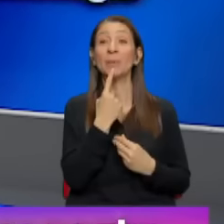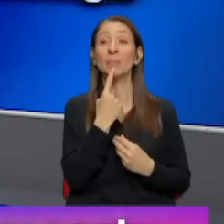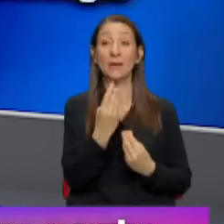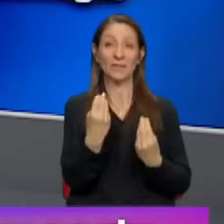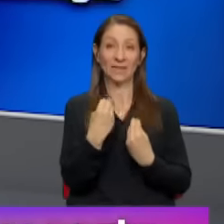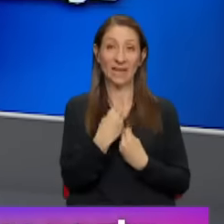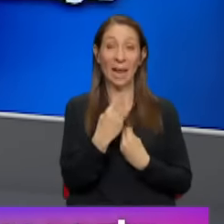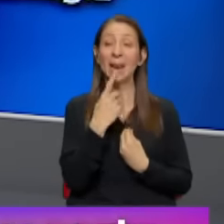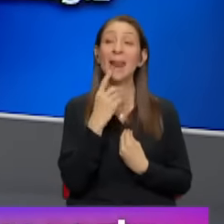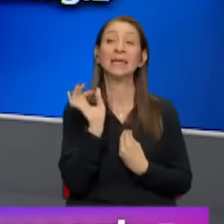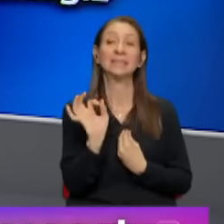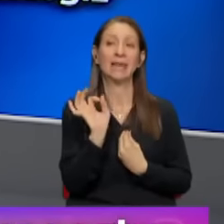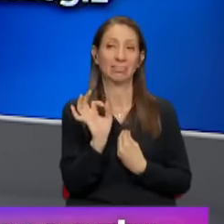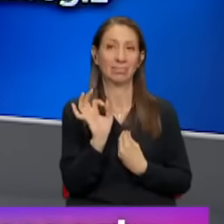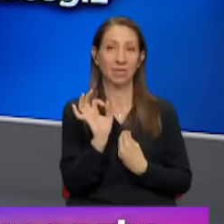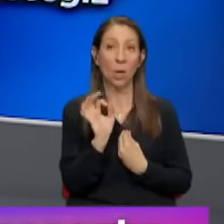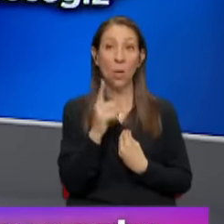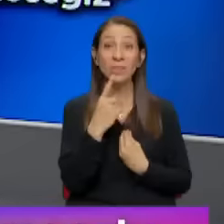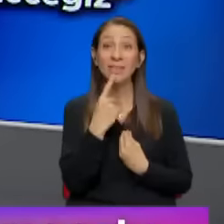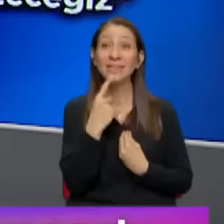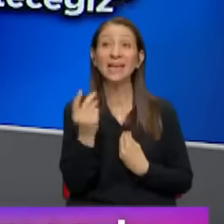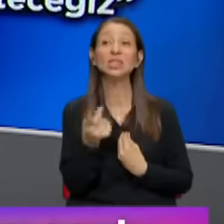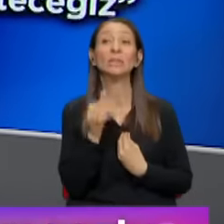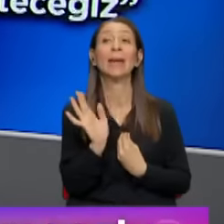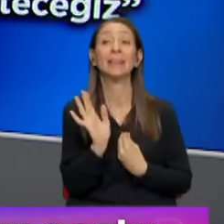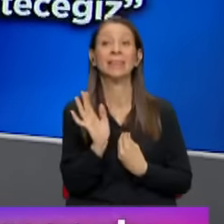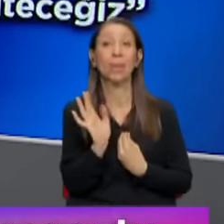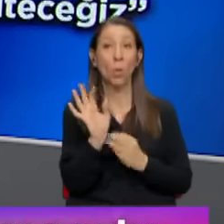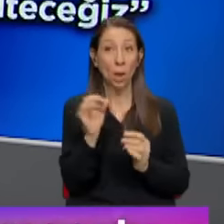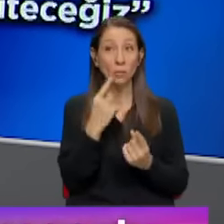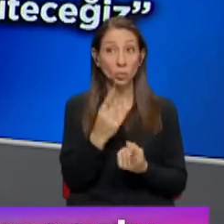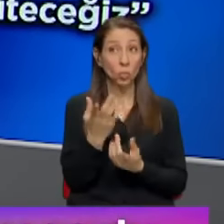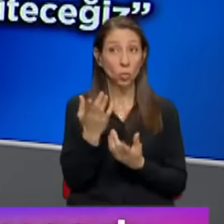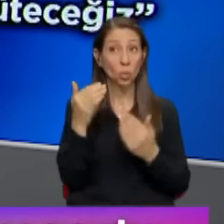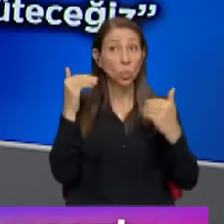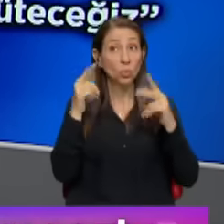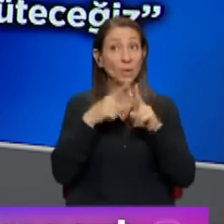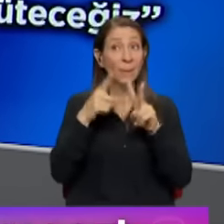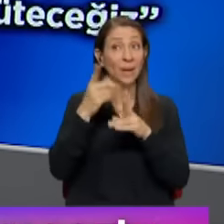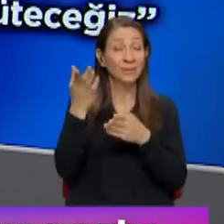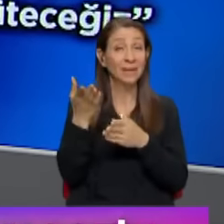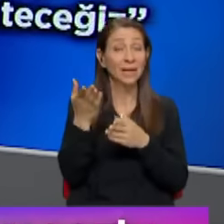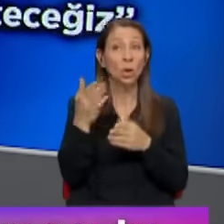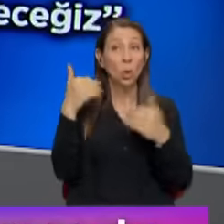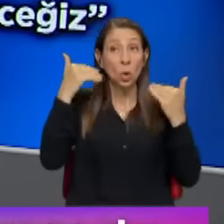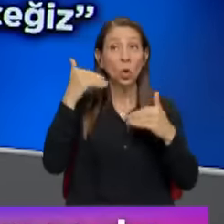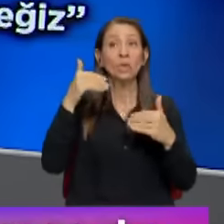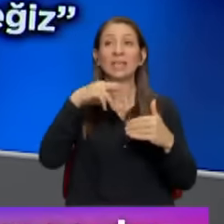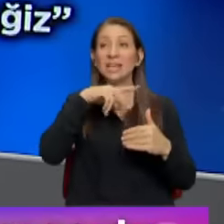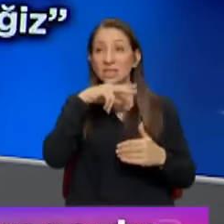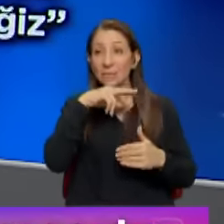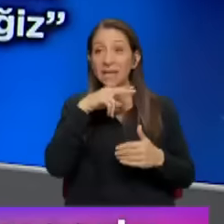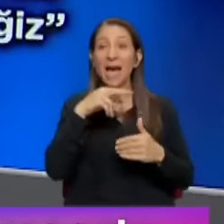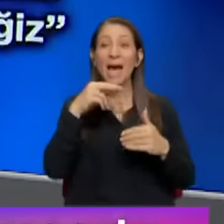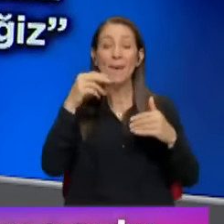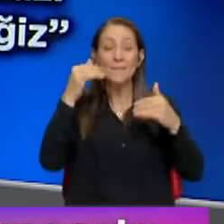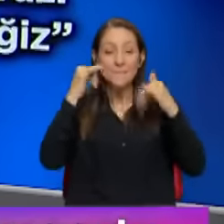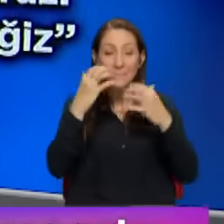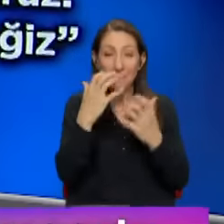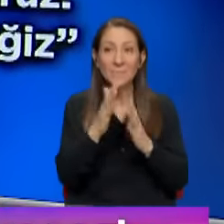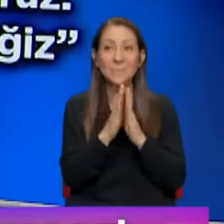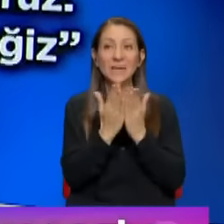verir. Lezzetlidir. O tadı kaçırmayın. Öyle diyordu Nurettin Nebati. Dolayısıyla koyun ve köçlerimizle,